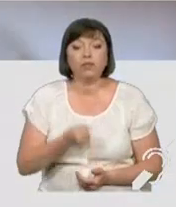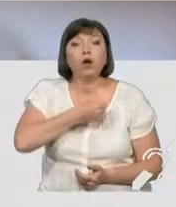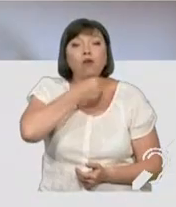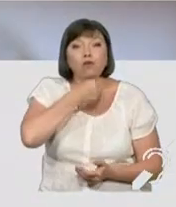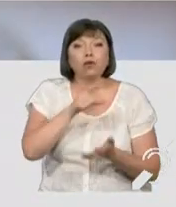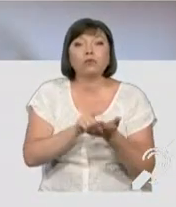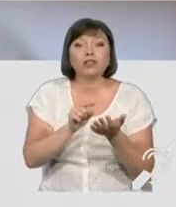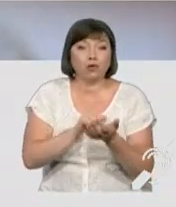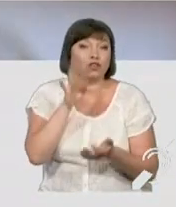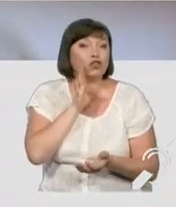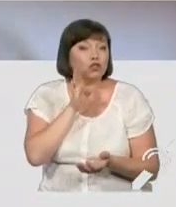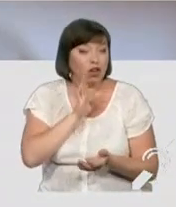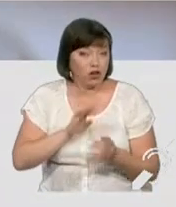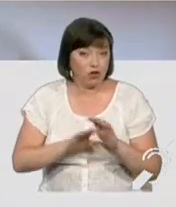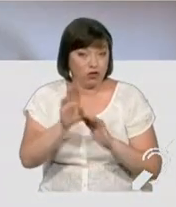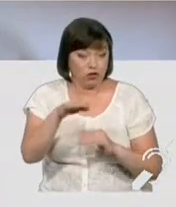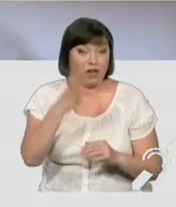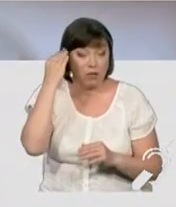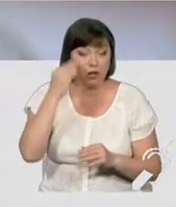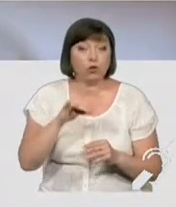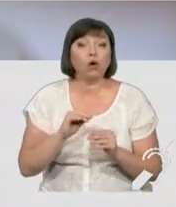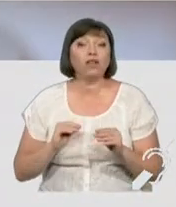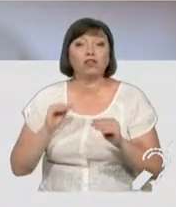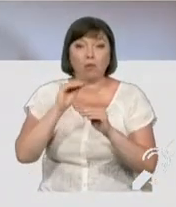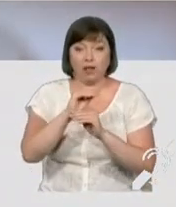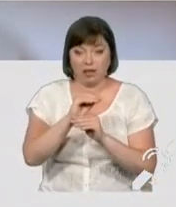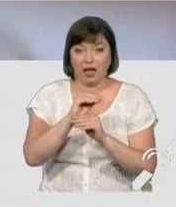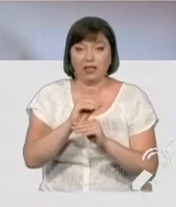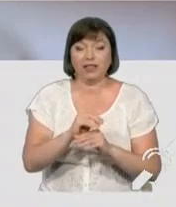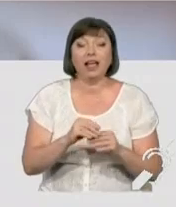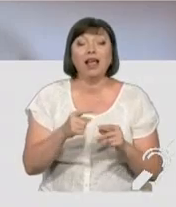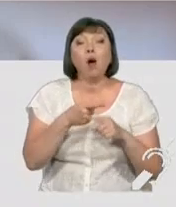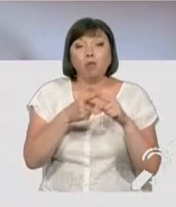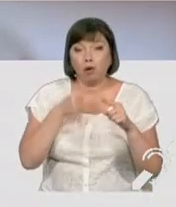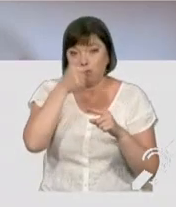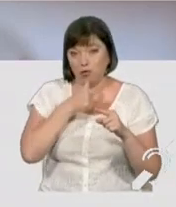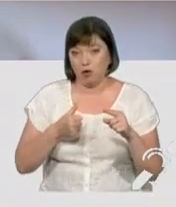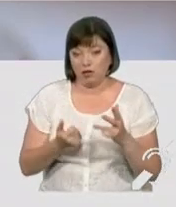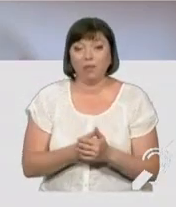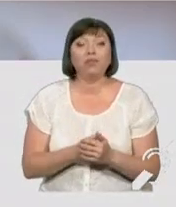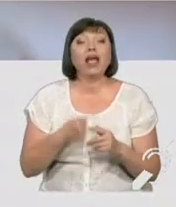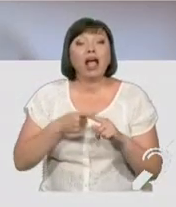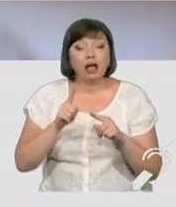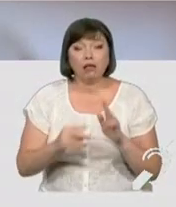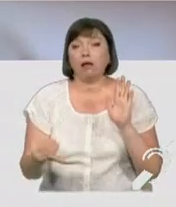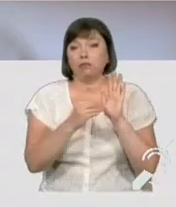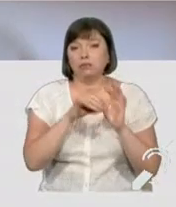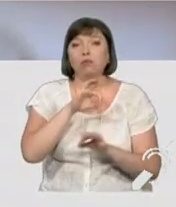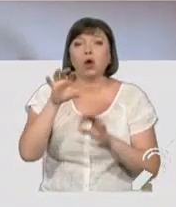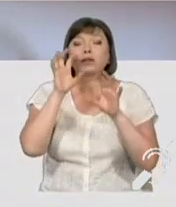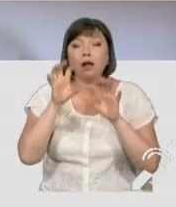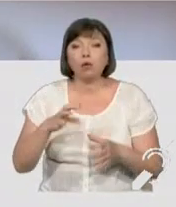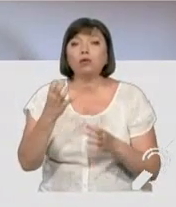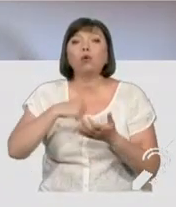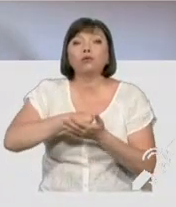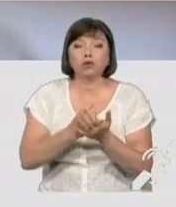Vârsta de pensionare a femeilor din Republica Moldova se majorează de astăzi cu jumătate de an. Este prevederea unui proiect de lege